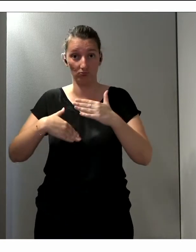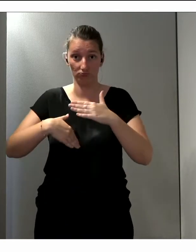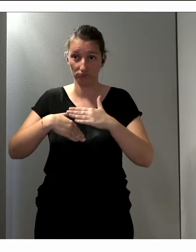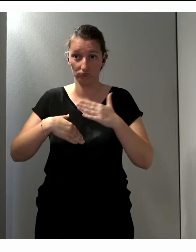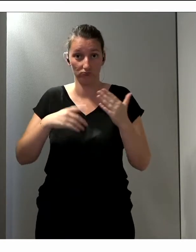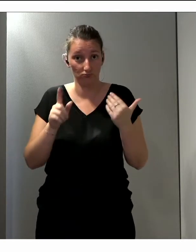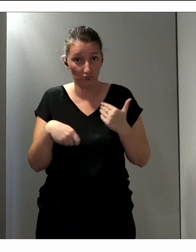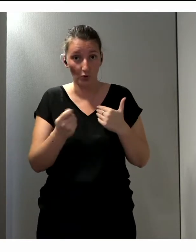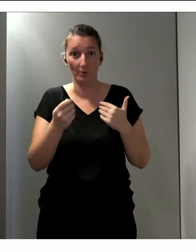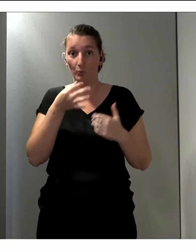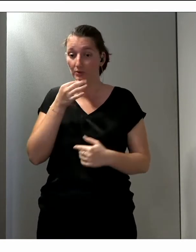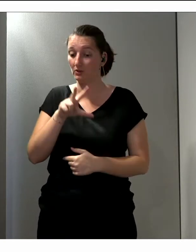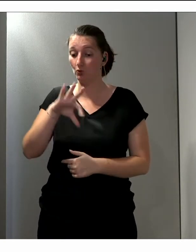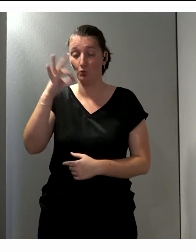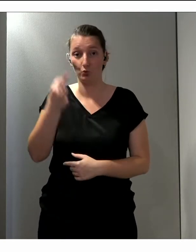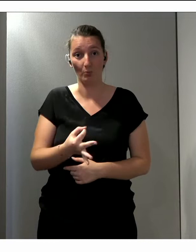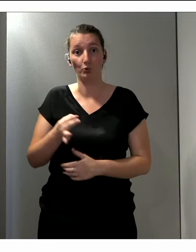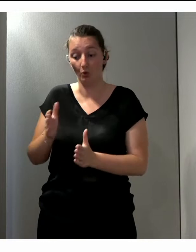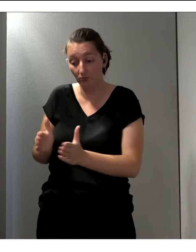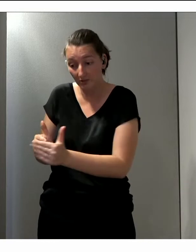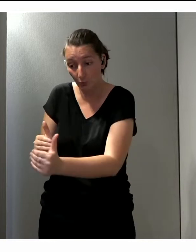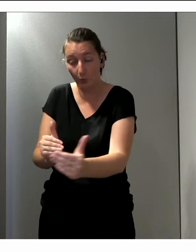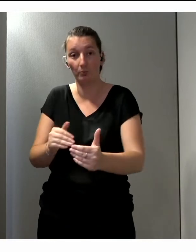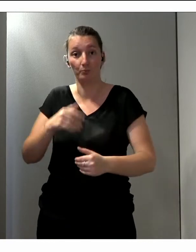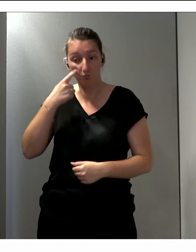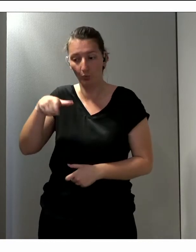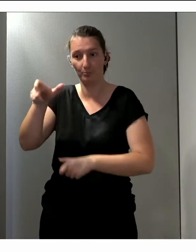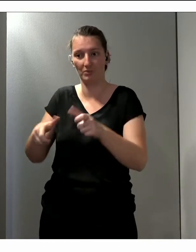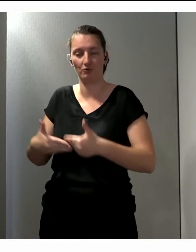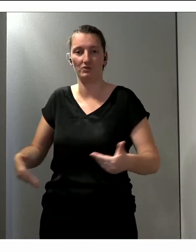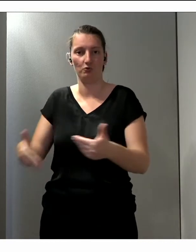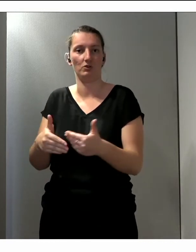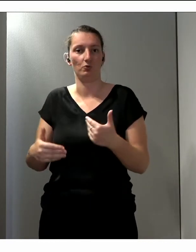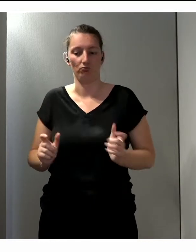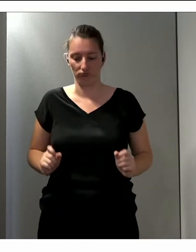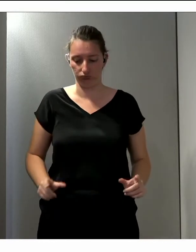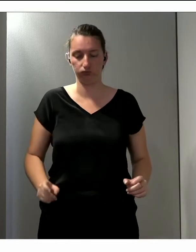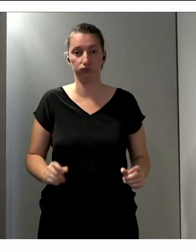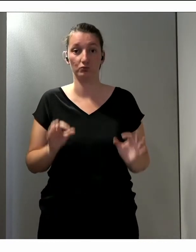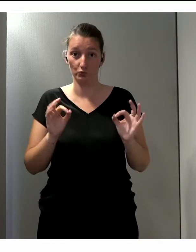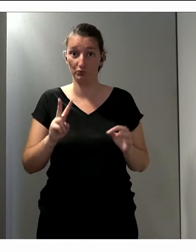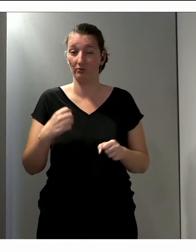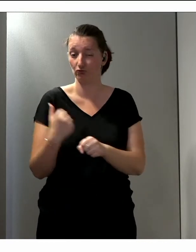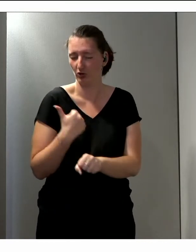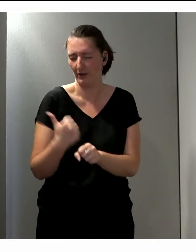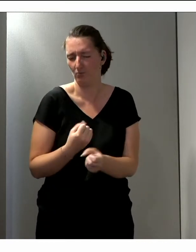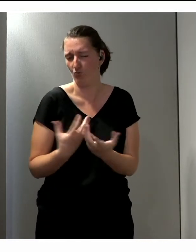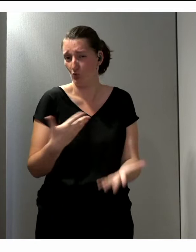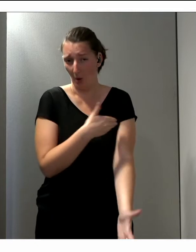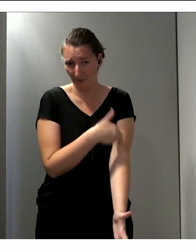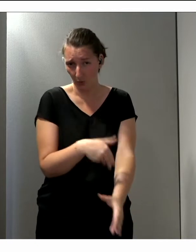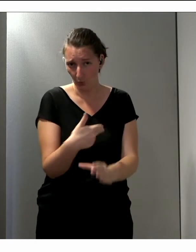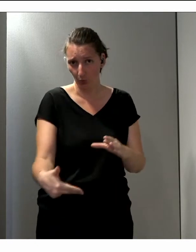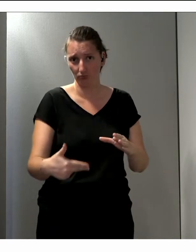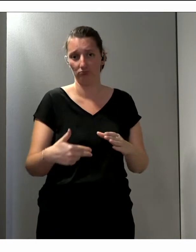de 3% de cellules à destination des personnes à mobilité réduite, et que tous les ans, nous injectons plusieurs millions d'euros